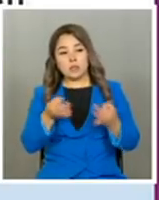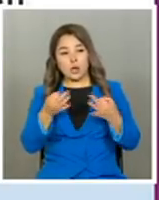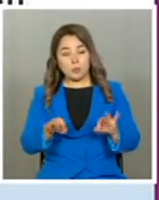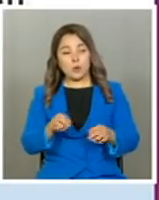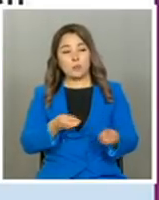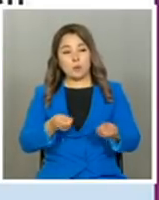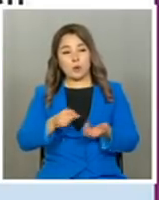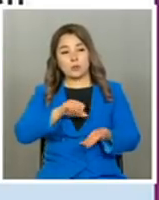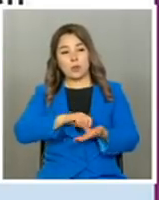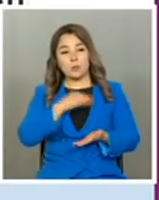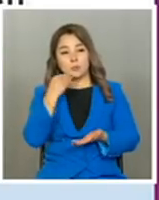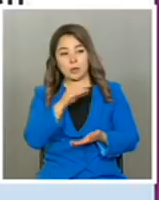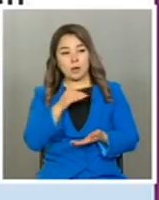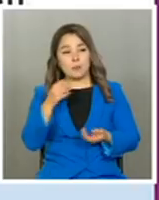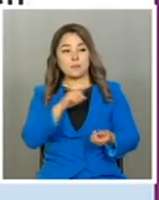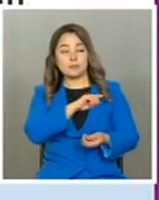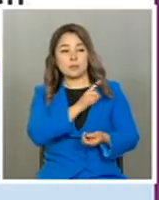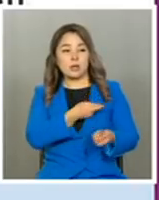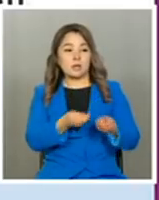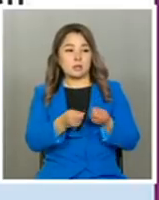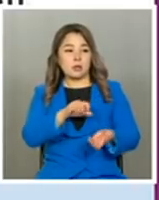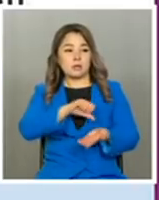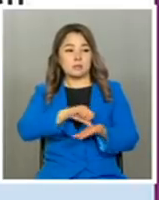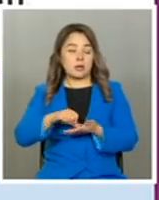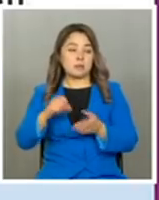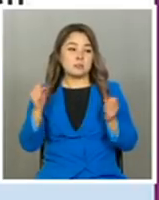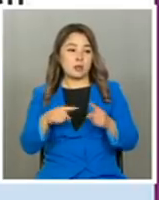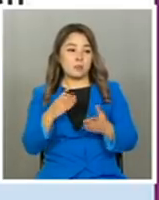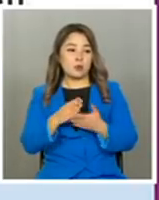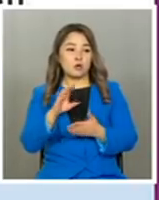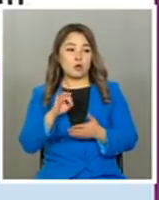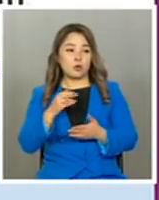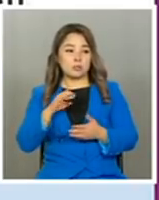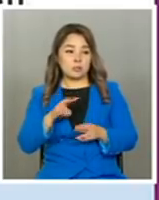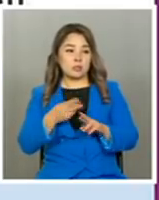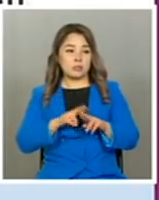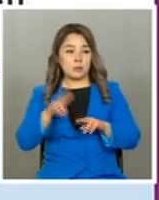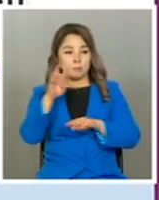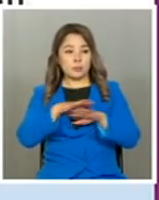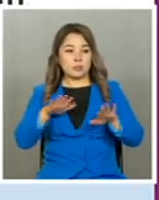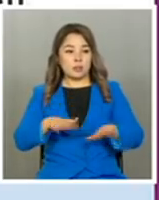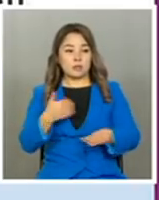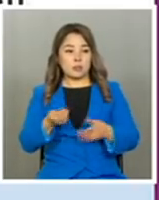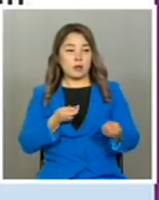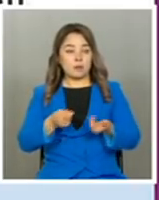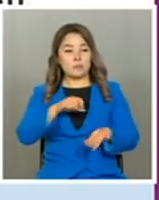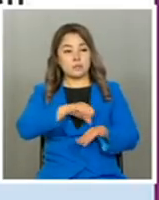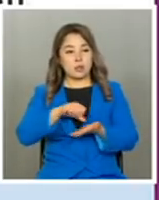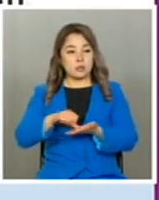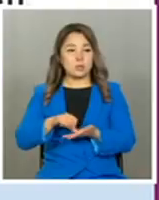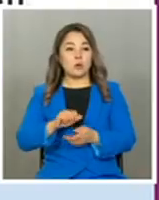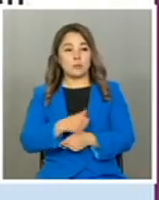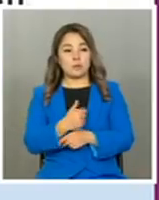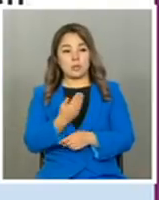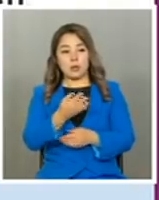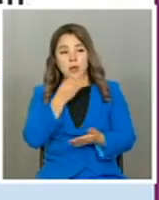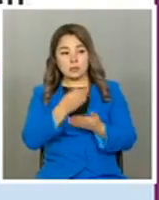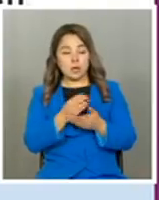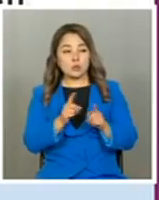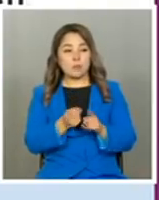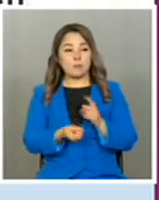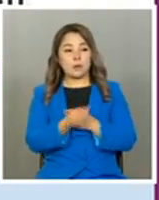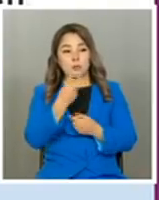билеушінің мықты билігі тән. Үйсін мемлекеті олардан әкімшілік, басқарушылық аппаратының пайда болуыменен